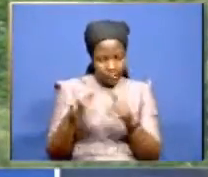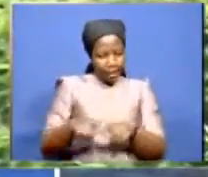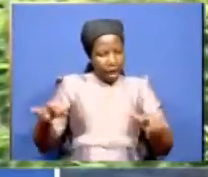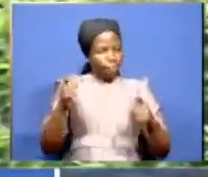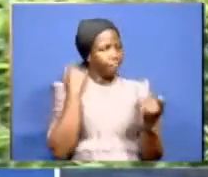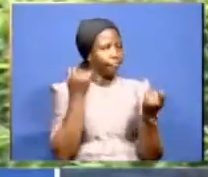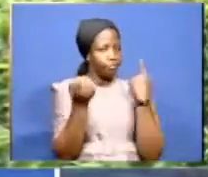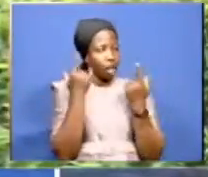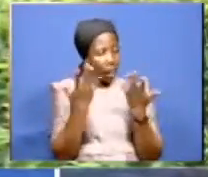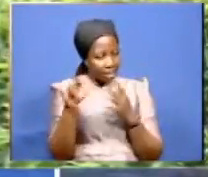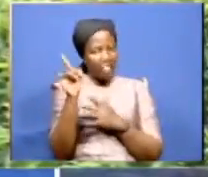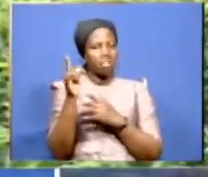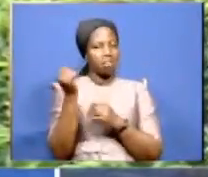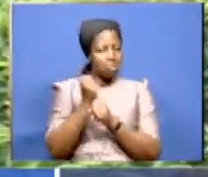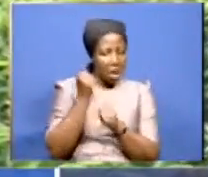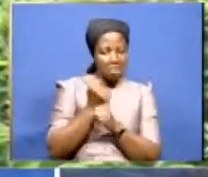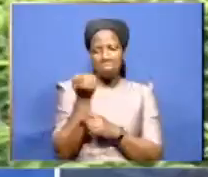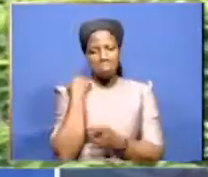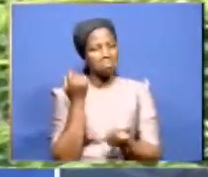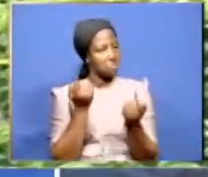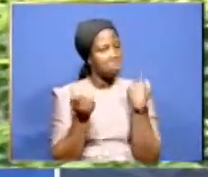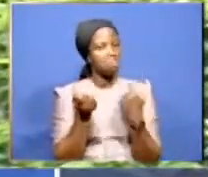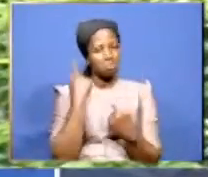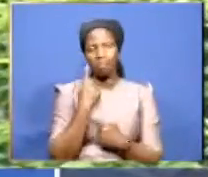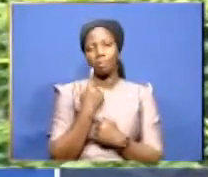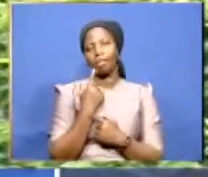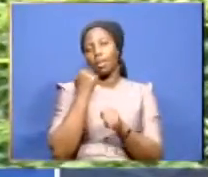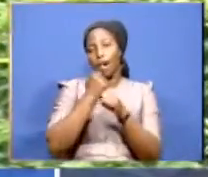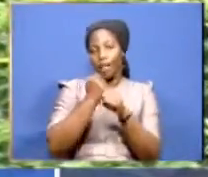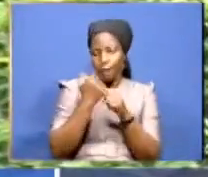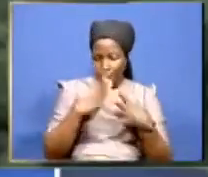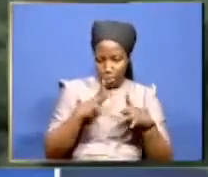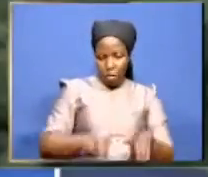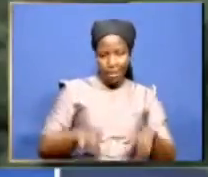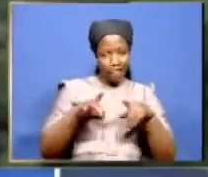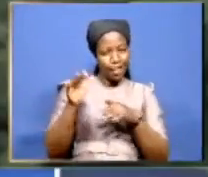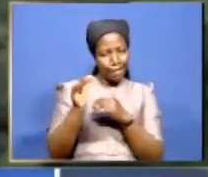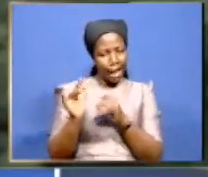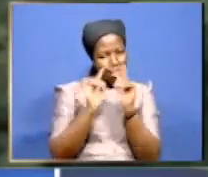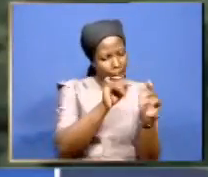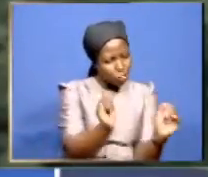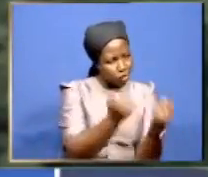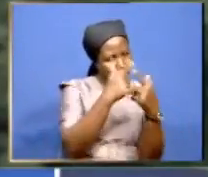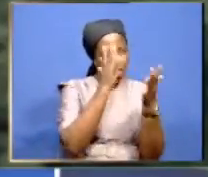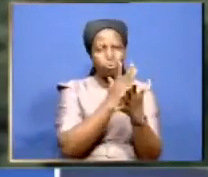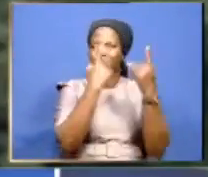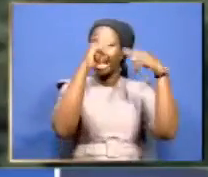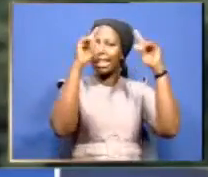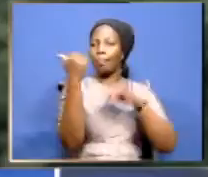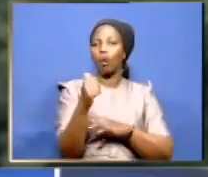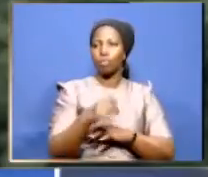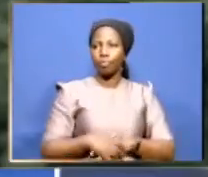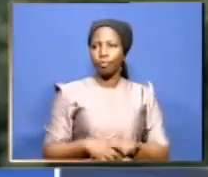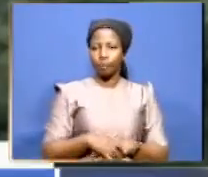alikuwa akihudumu. Juhudi za wakazi za kumwokoa hazikufaulu. Walikuwa wanaenda kuchuna majani huko, lakini wakakutwa